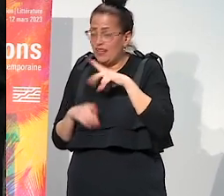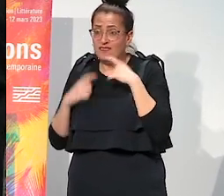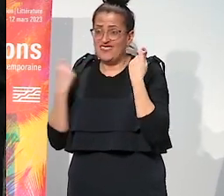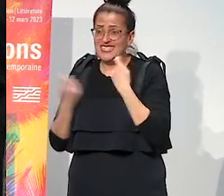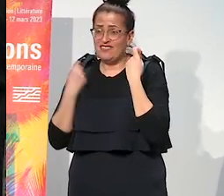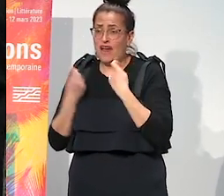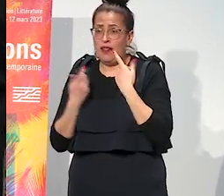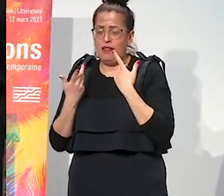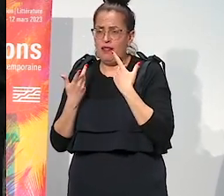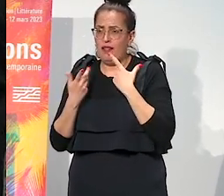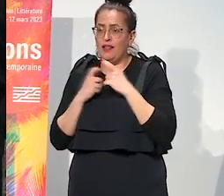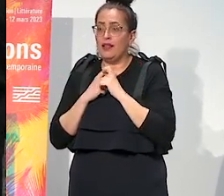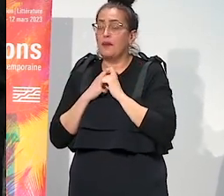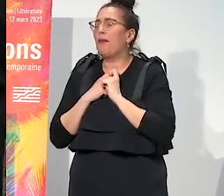moment,